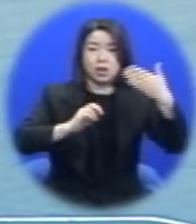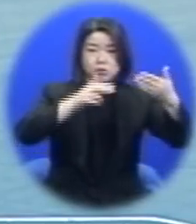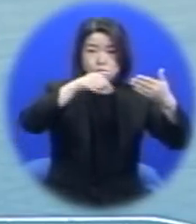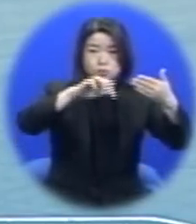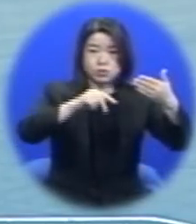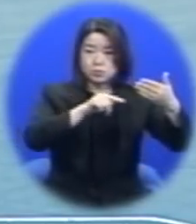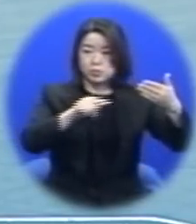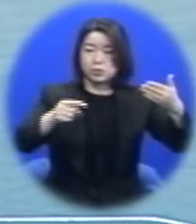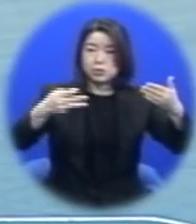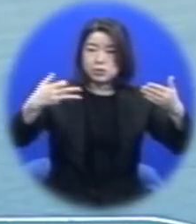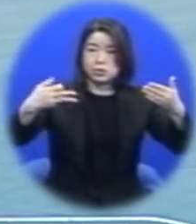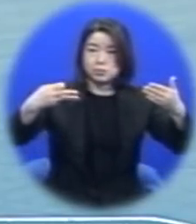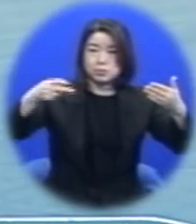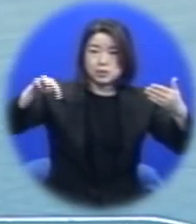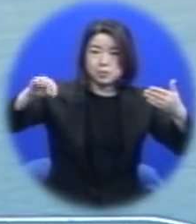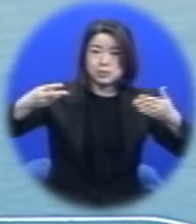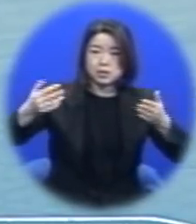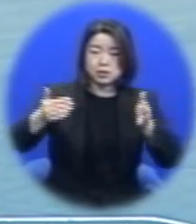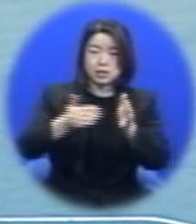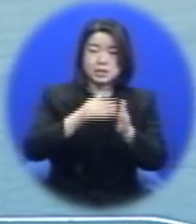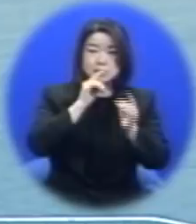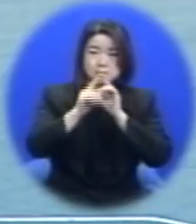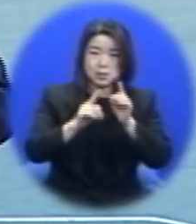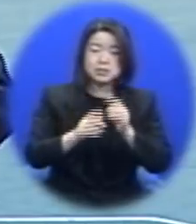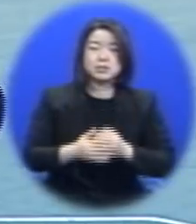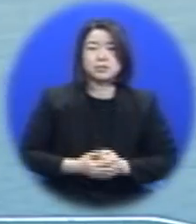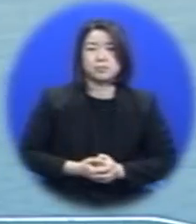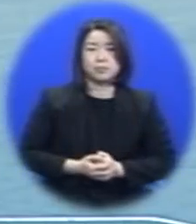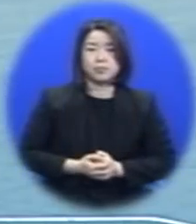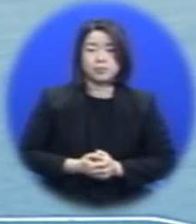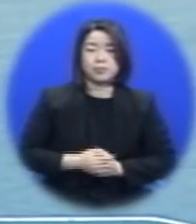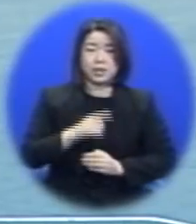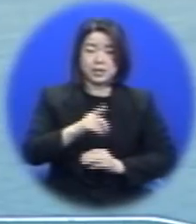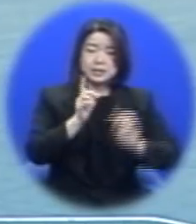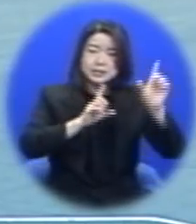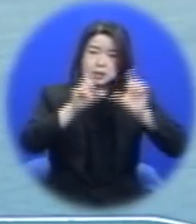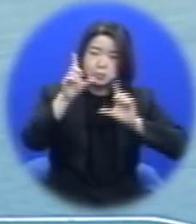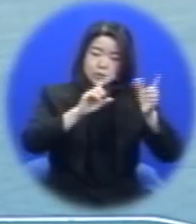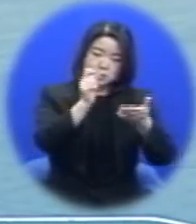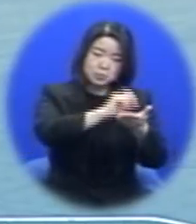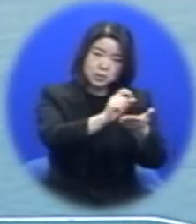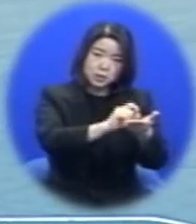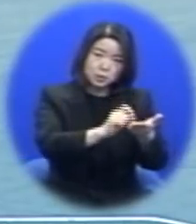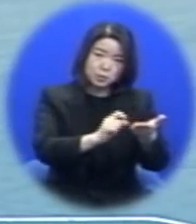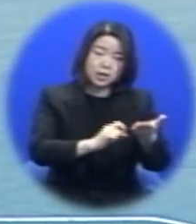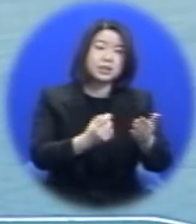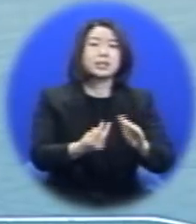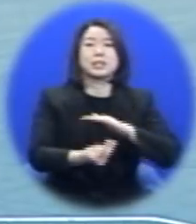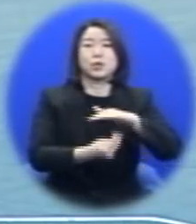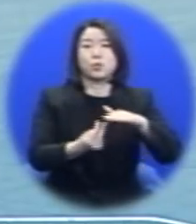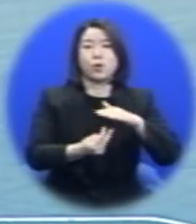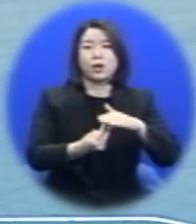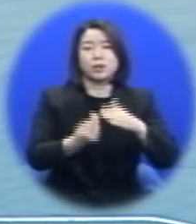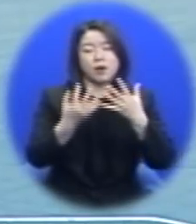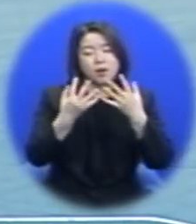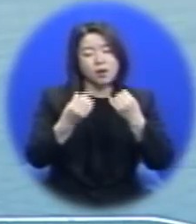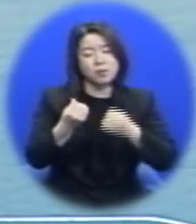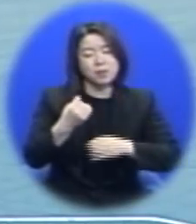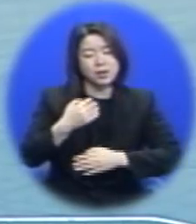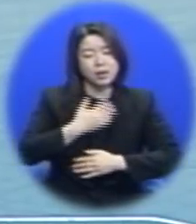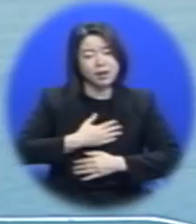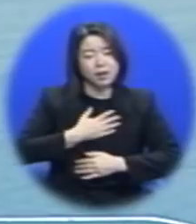13절까지 말씀하고 있습니다. 그 장면을 기록하는 요한은 얼마나 가슴이 떨렸을까?